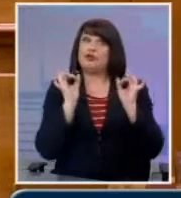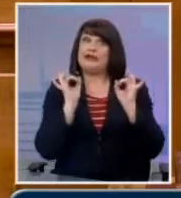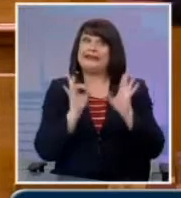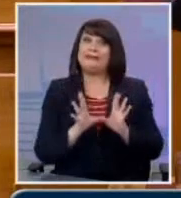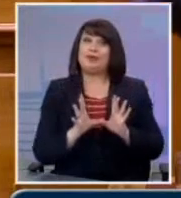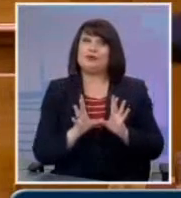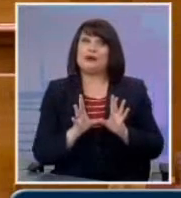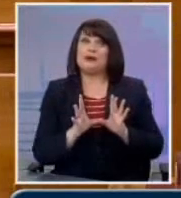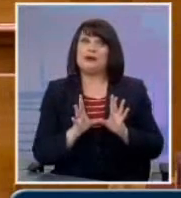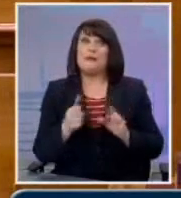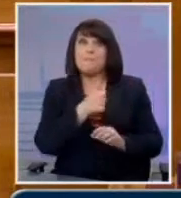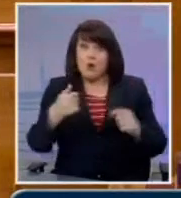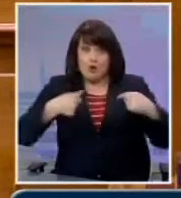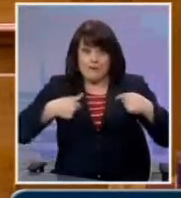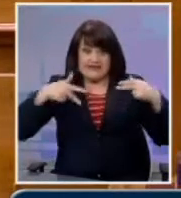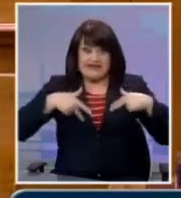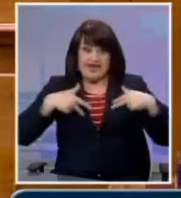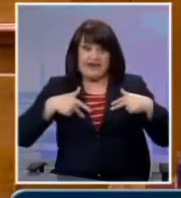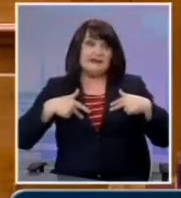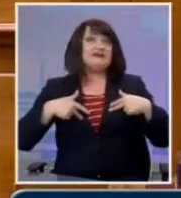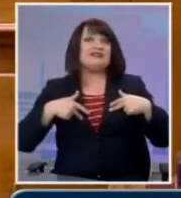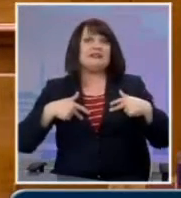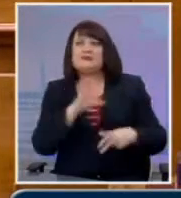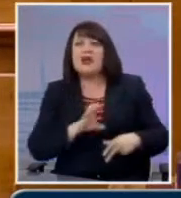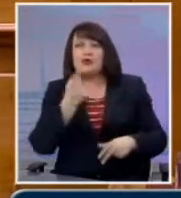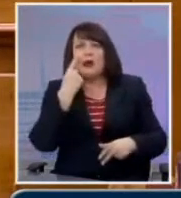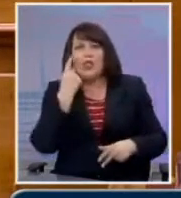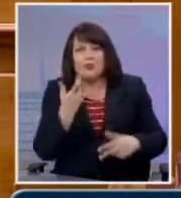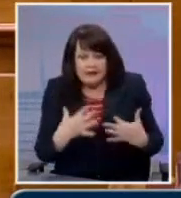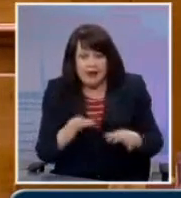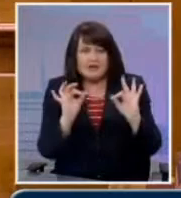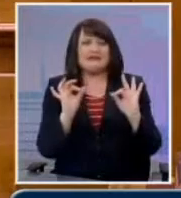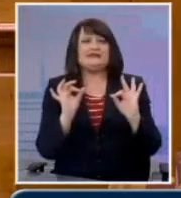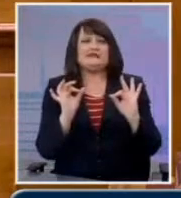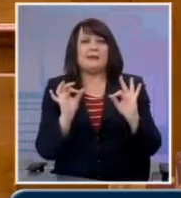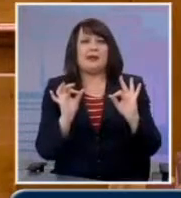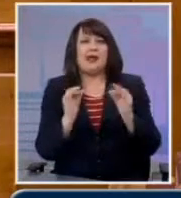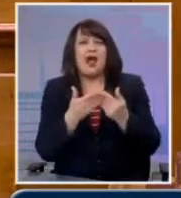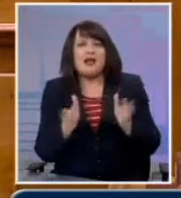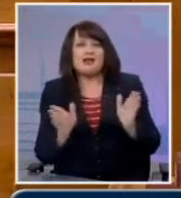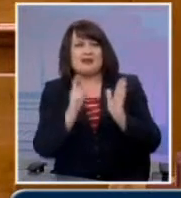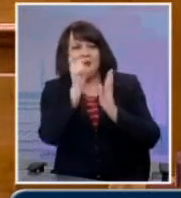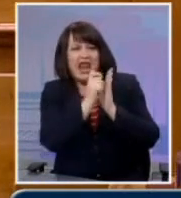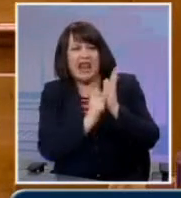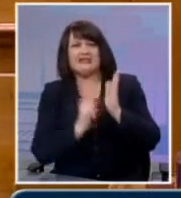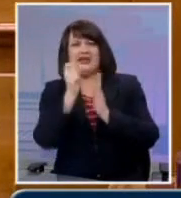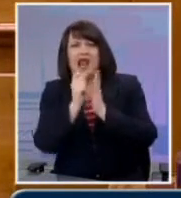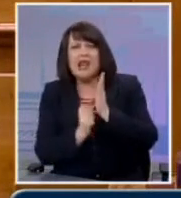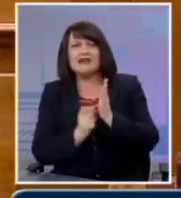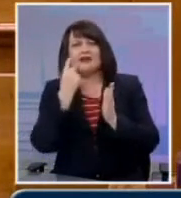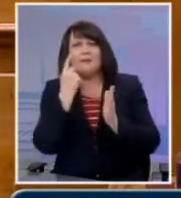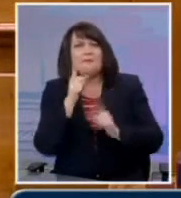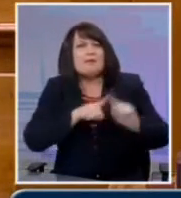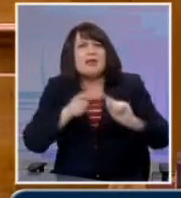μόνο από αυτή την κυβέρνηση. Παρά μόνο από αυτή την κυβέρνηση που ξεκίνησε και άνοιξε τις λίστες του, τις λίστες Lagarde,